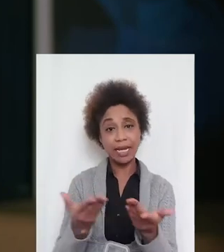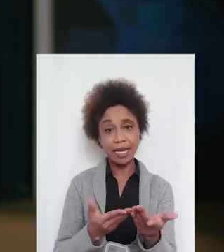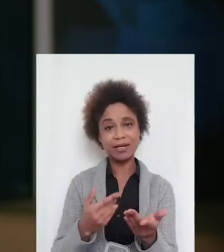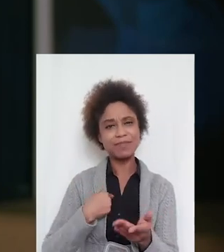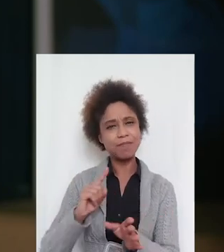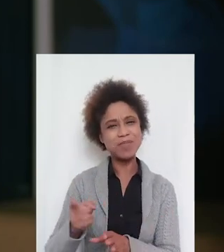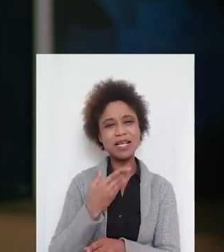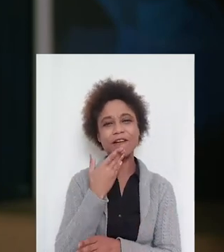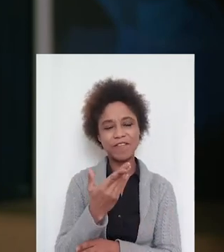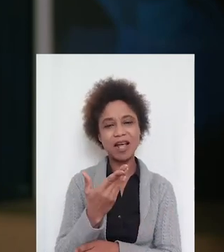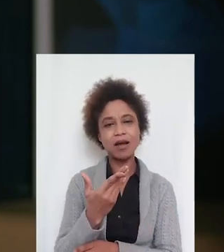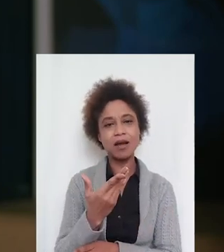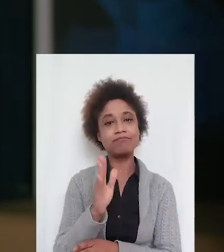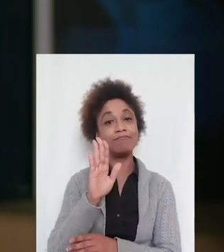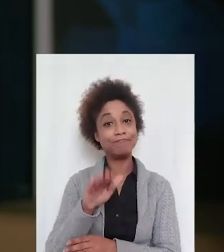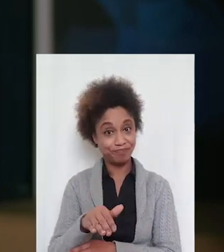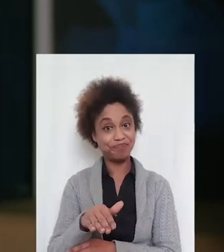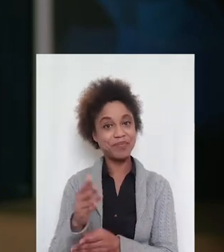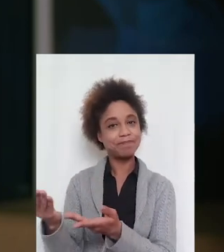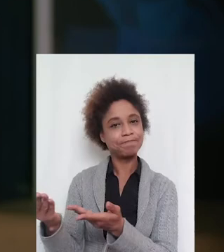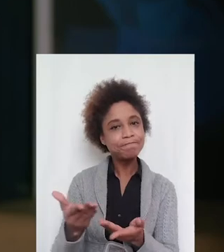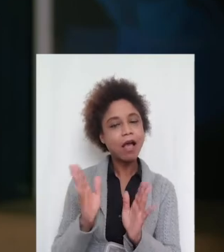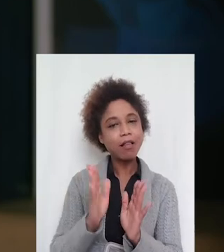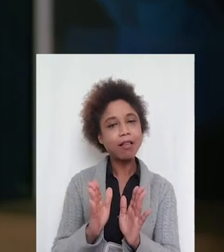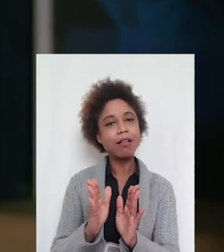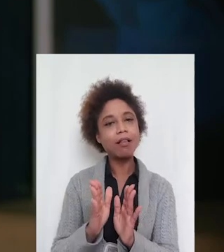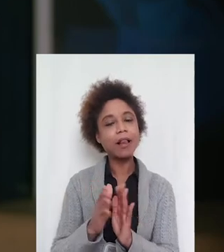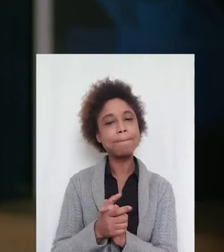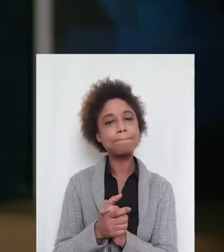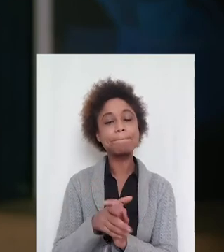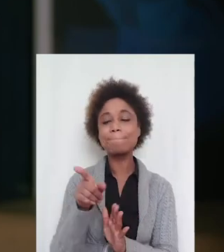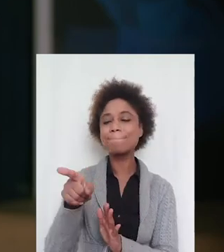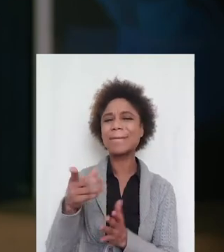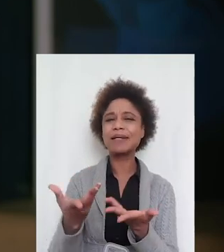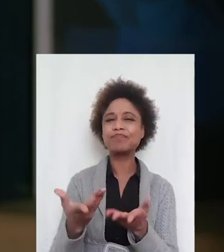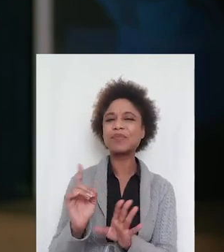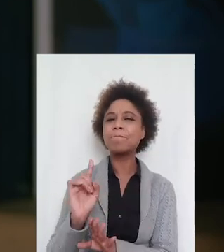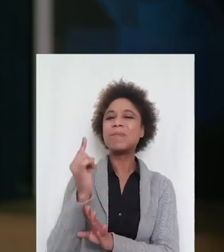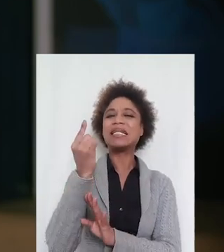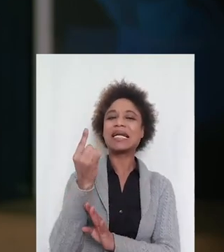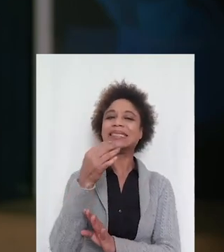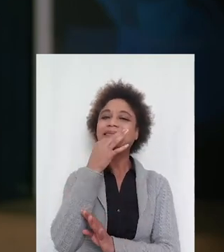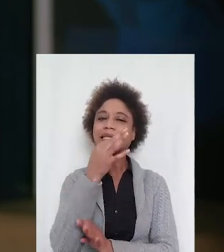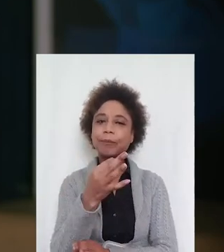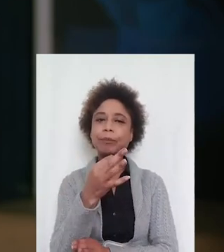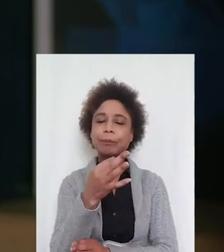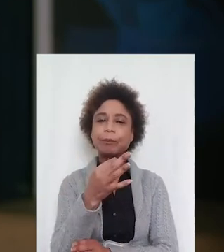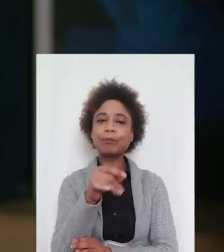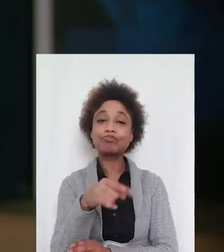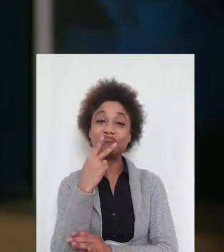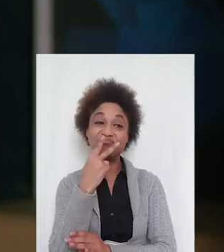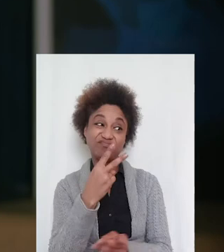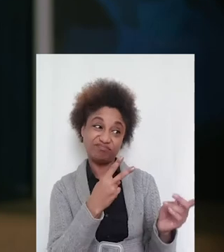meteen gevraagd, nadat ik ze heb geïntroduceerd, wat zou nou jouw belangrijkste tip zijn die de